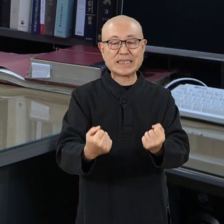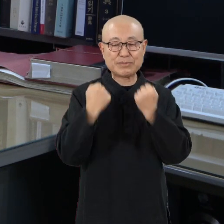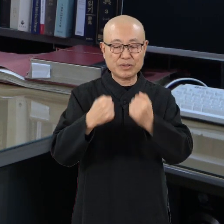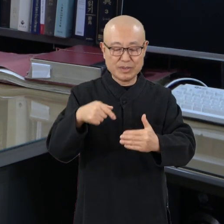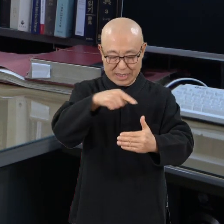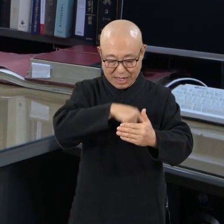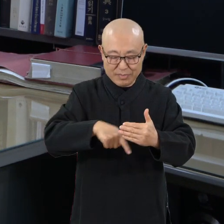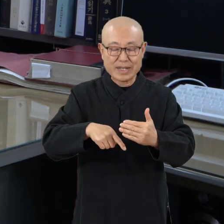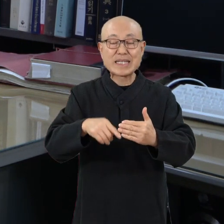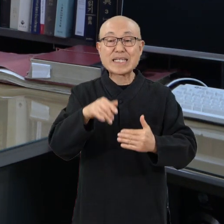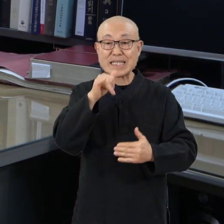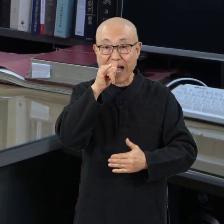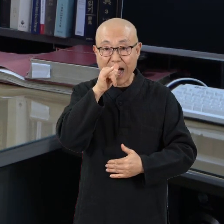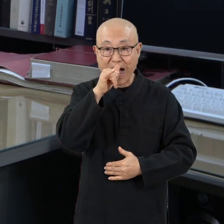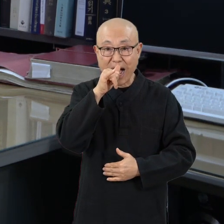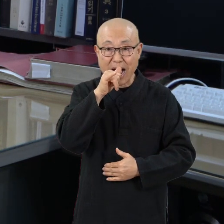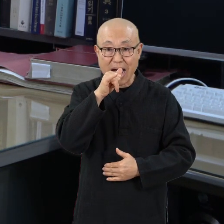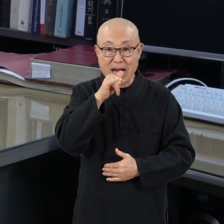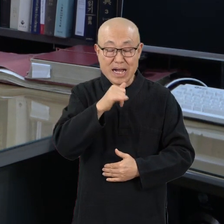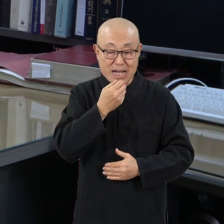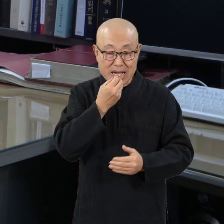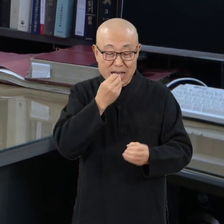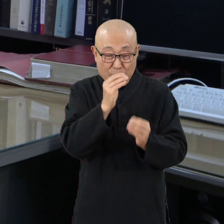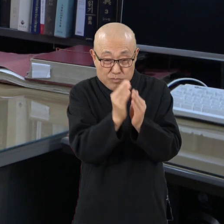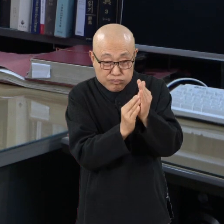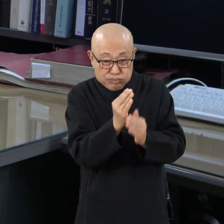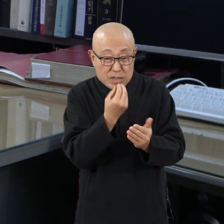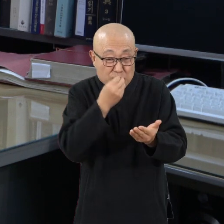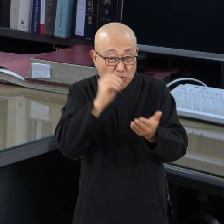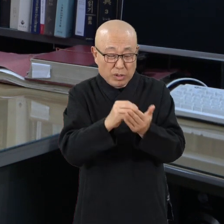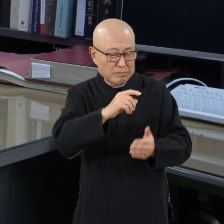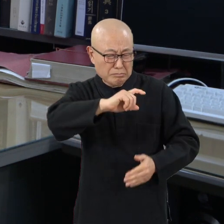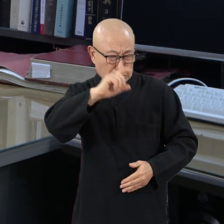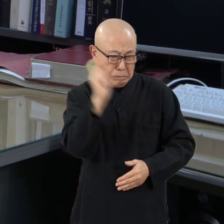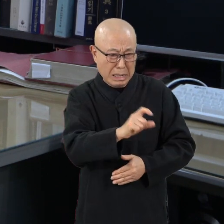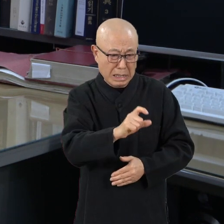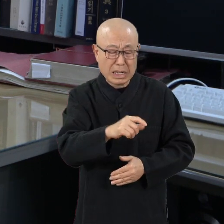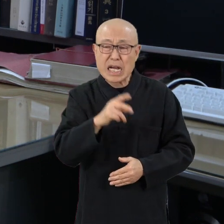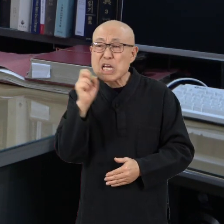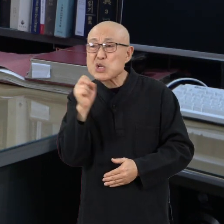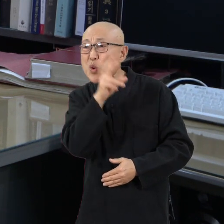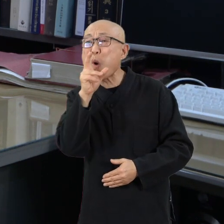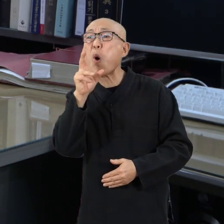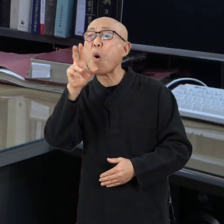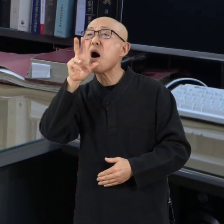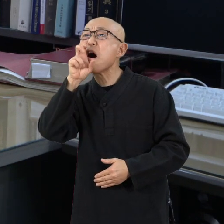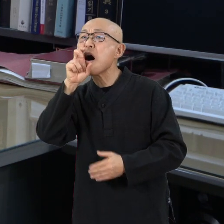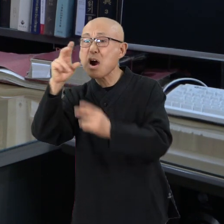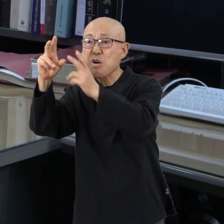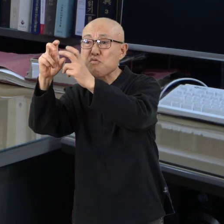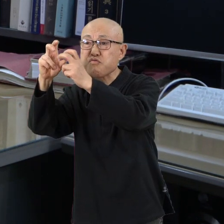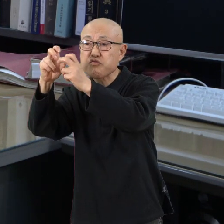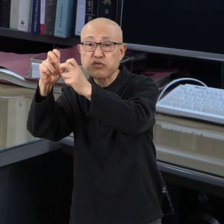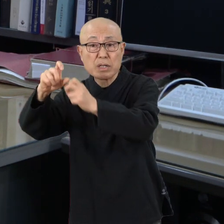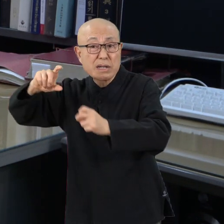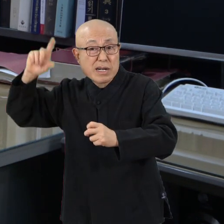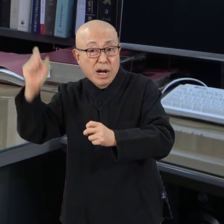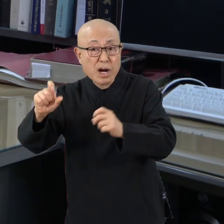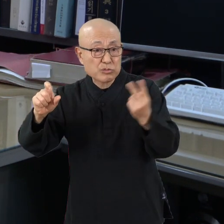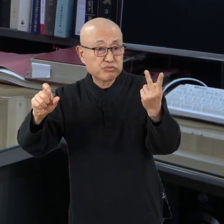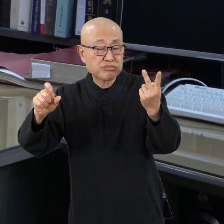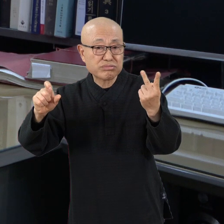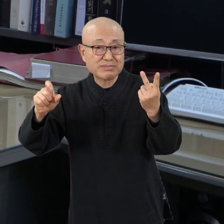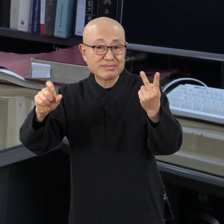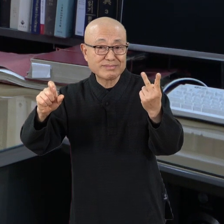그래서 금강석이라고 하는 건 굉장히 단단한 것이에요. 여의주도 마찬가지 강도이거든요.